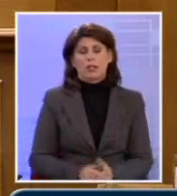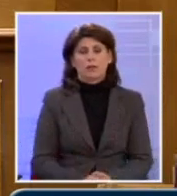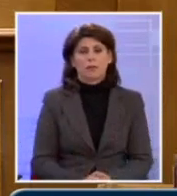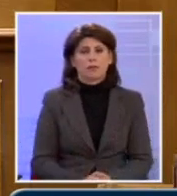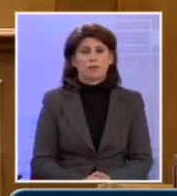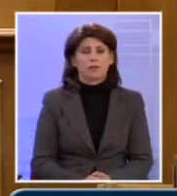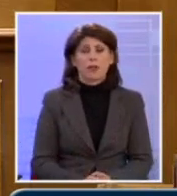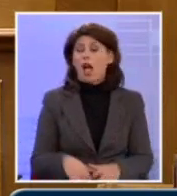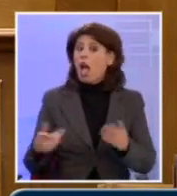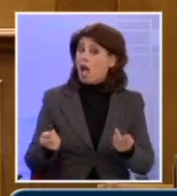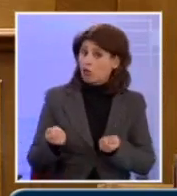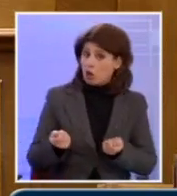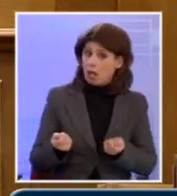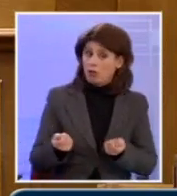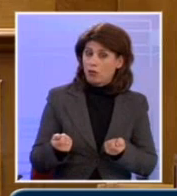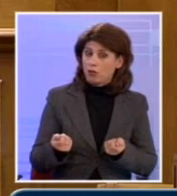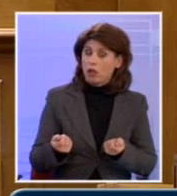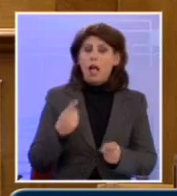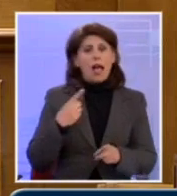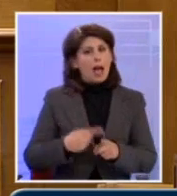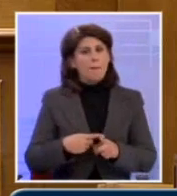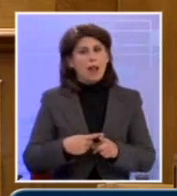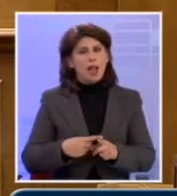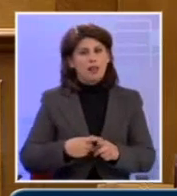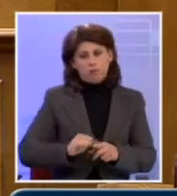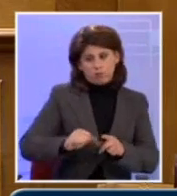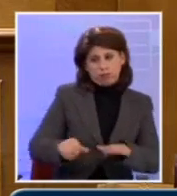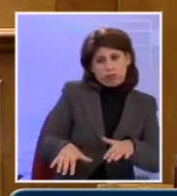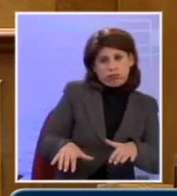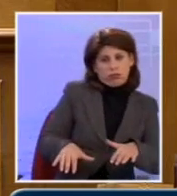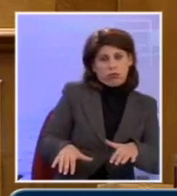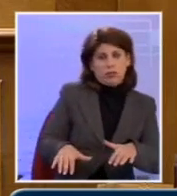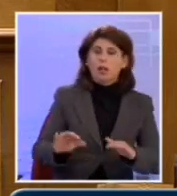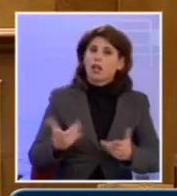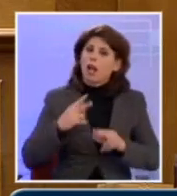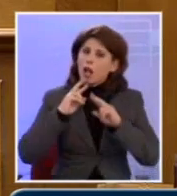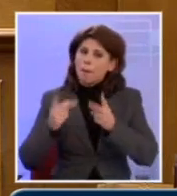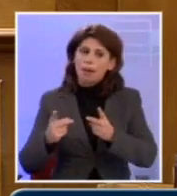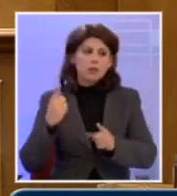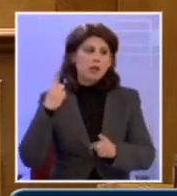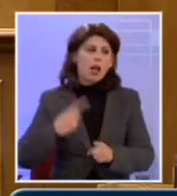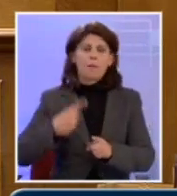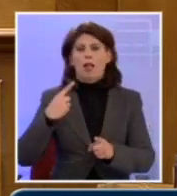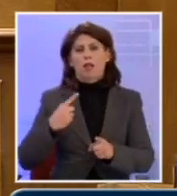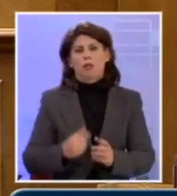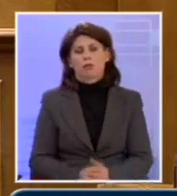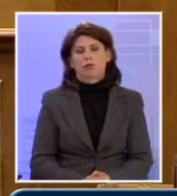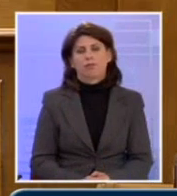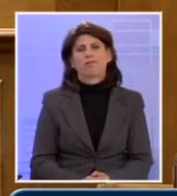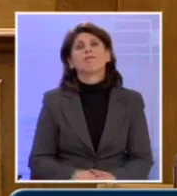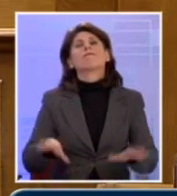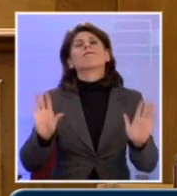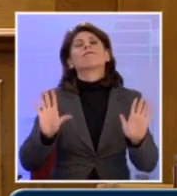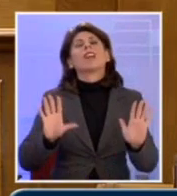Αν το κάνουν απλά για να μας τρομάξουν, η απάντηση είναι απλή. Δεν